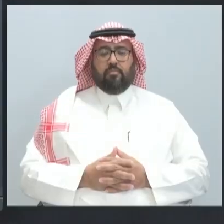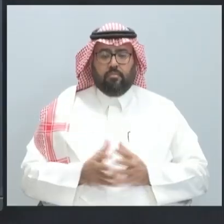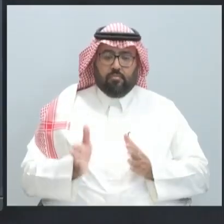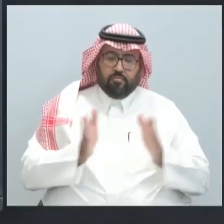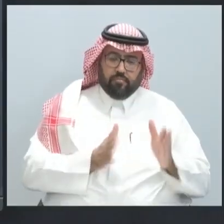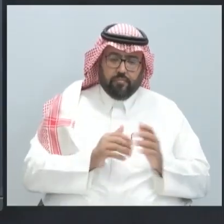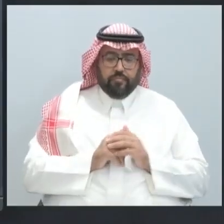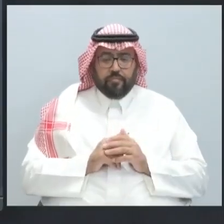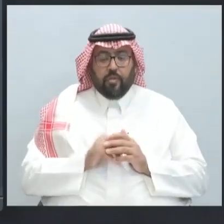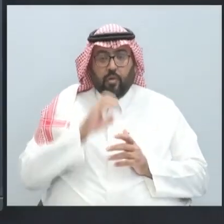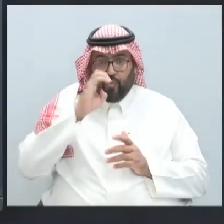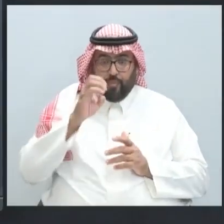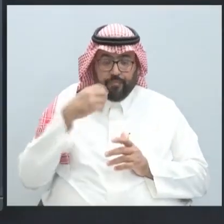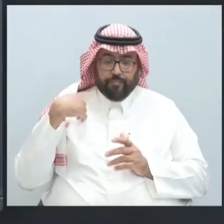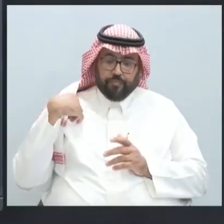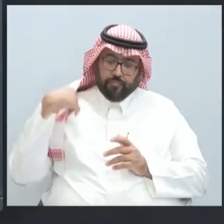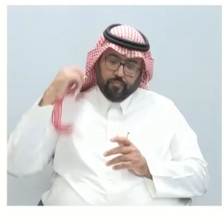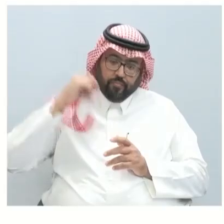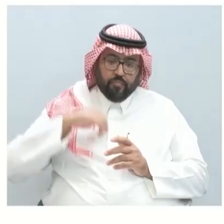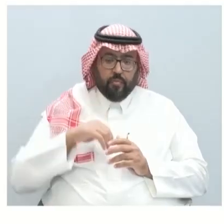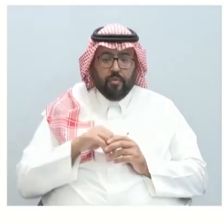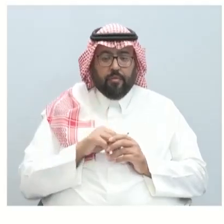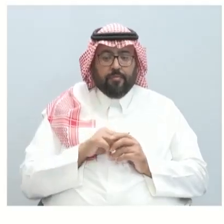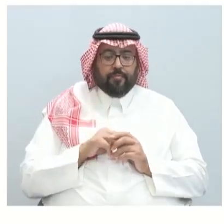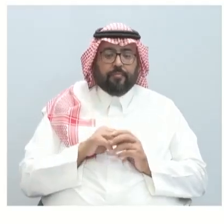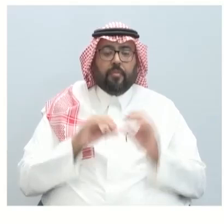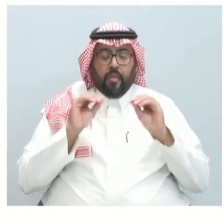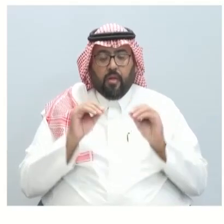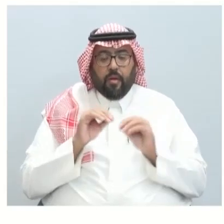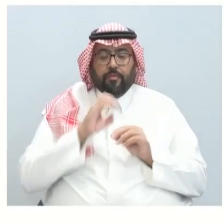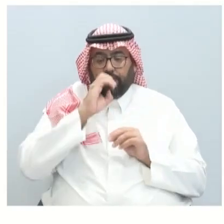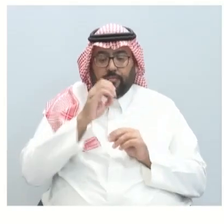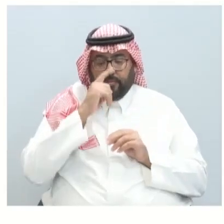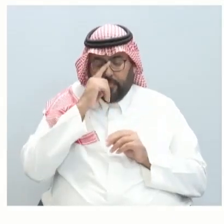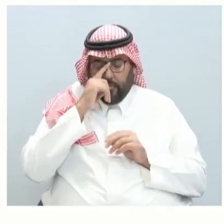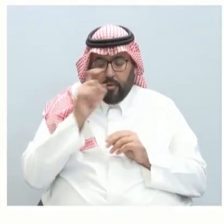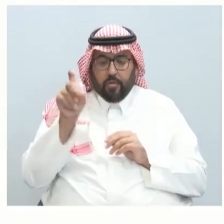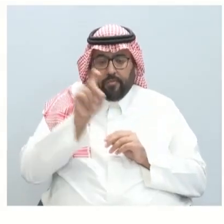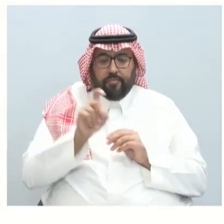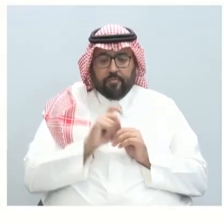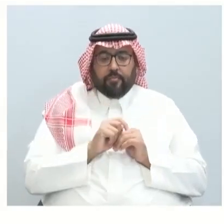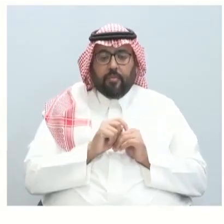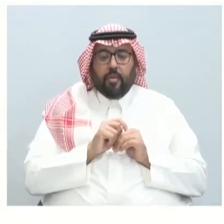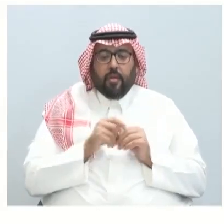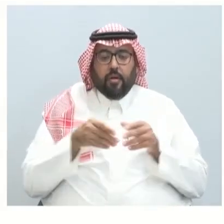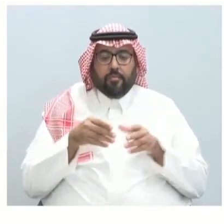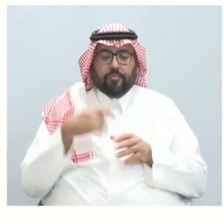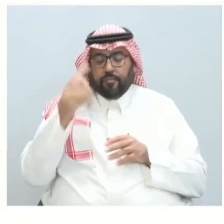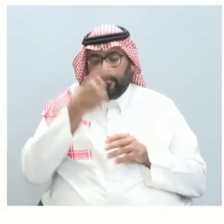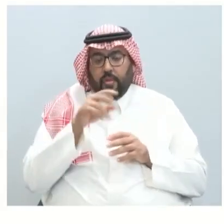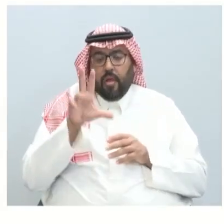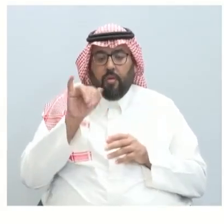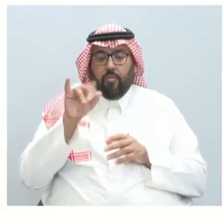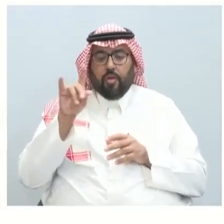هاي مبدعين وصلت الاجابه بارك الله فيكم اذا نستطيع ان نجيب على هذا السؤال بهذا الشكل فنقول